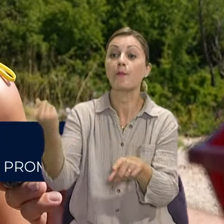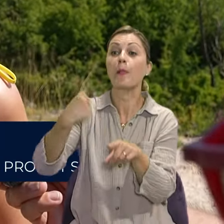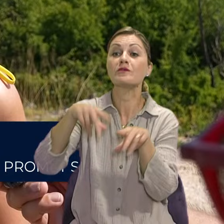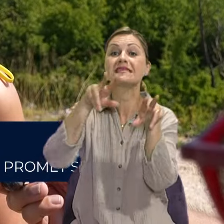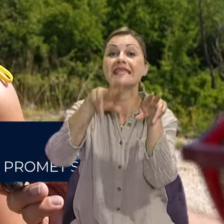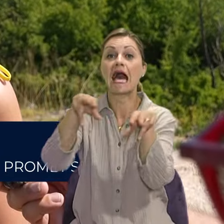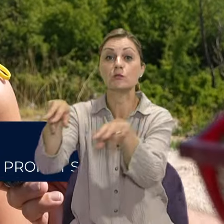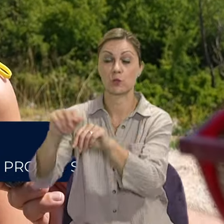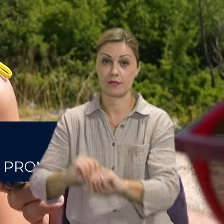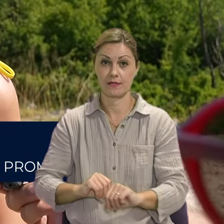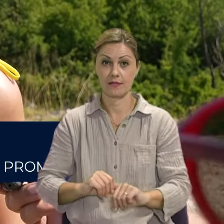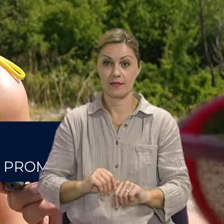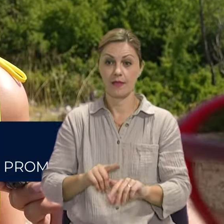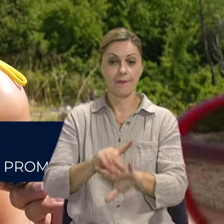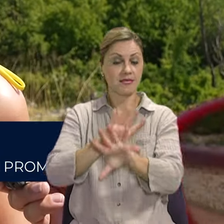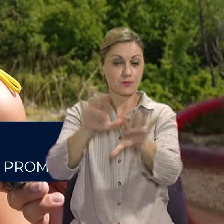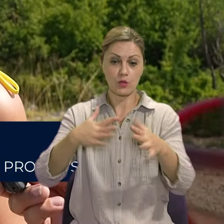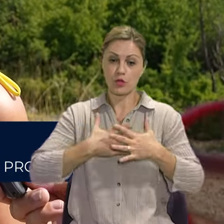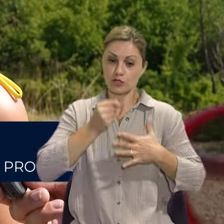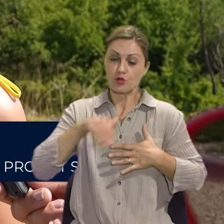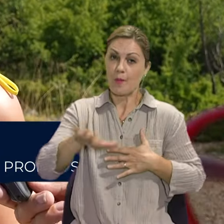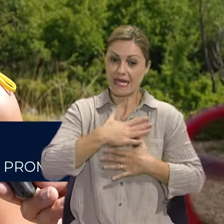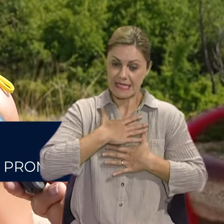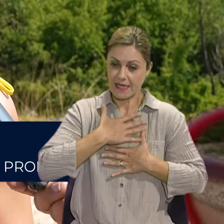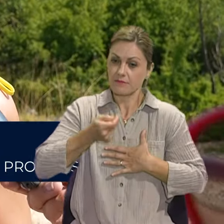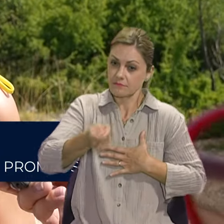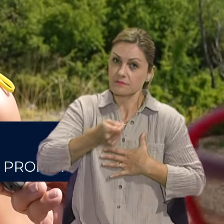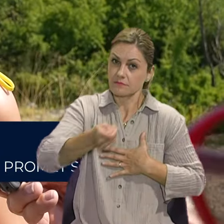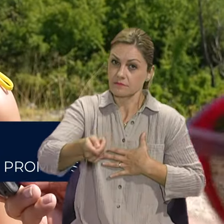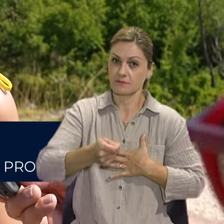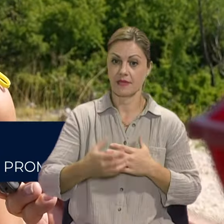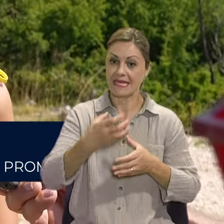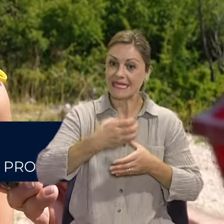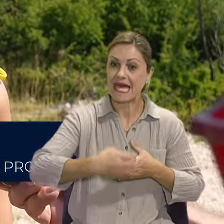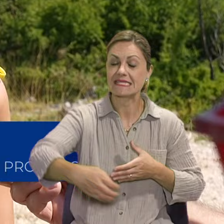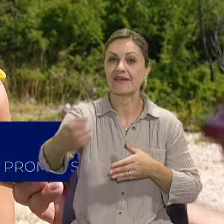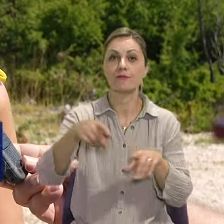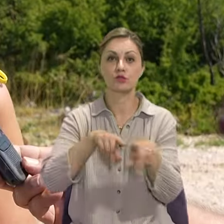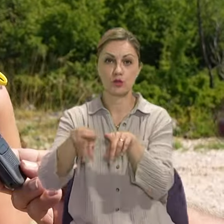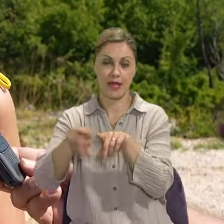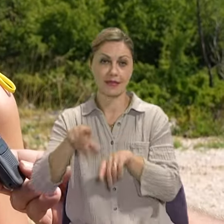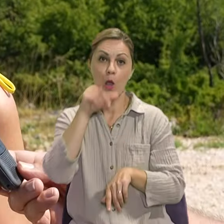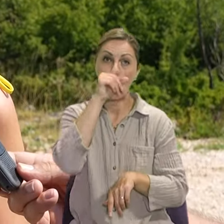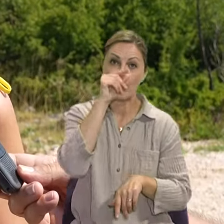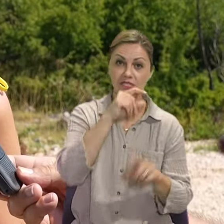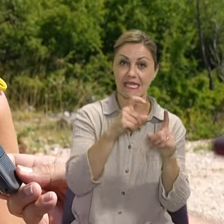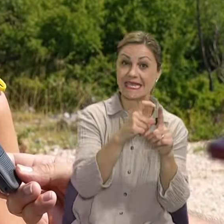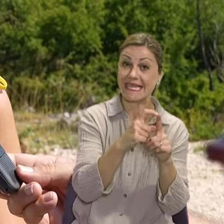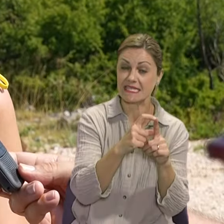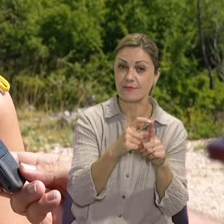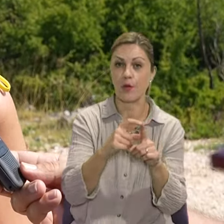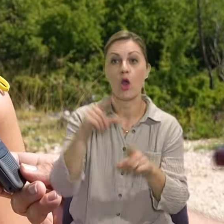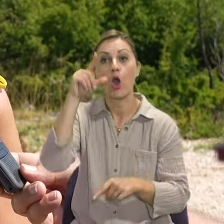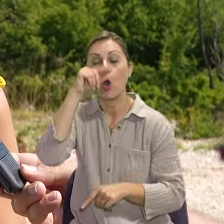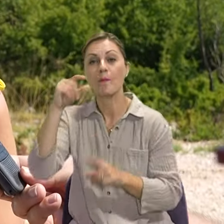nadzor. Splitsko-dalmatinska županija ovaj iznos u potpunosti financirala svojim sredstvima. Ovo je nastavak suradnje između općine